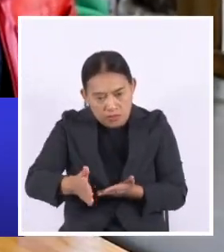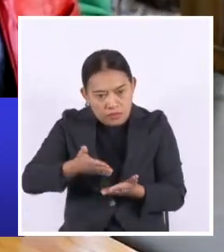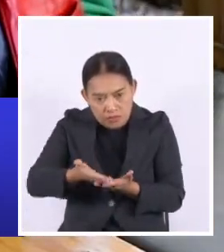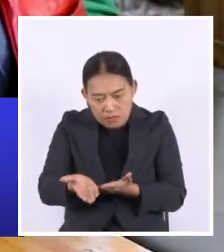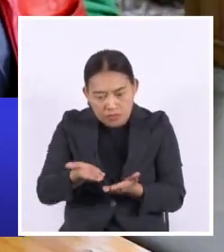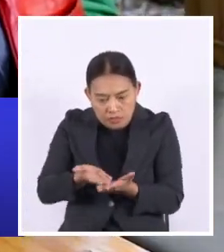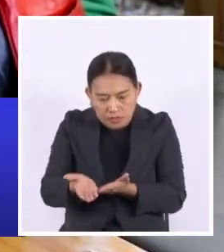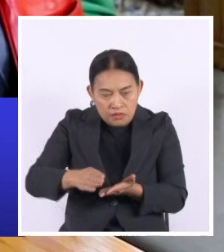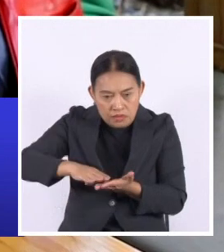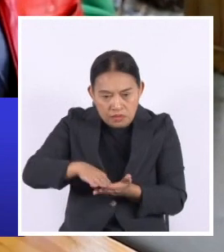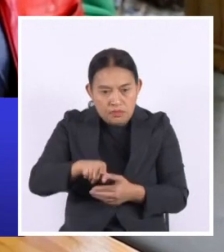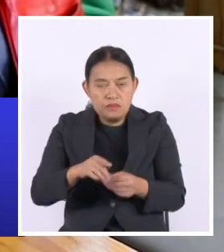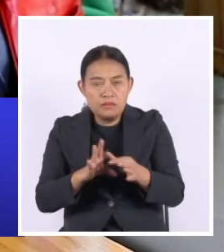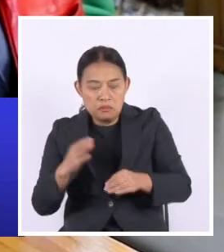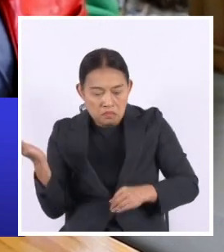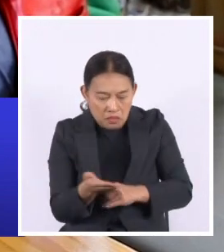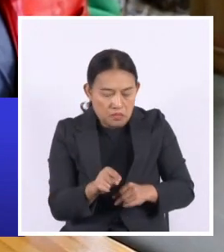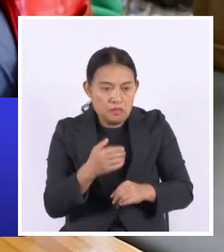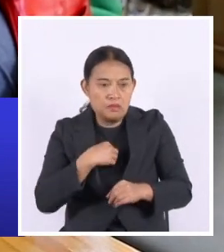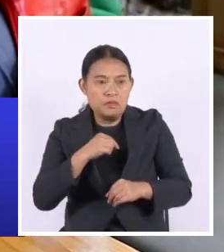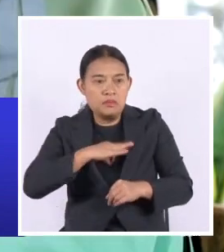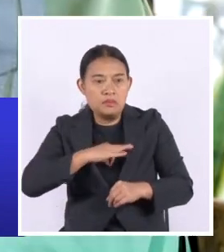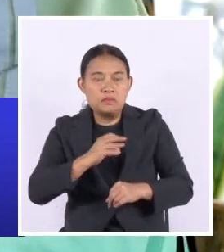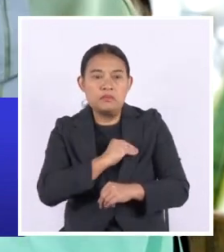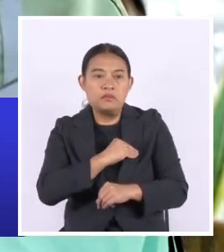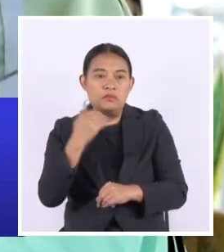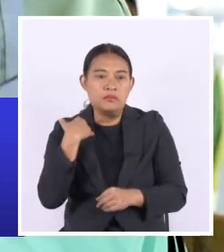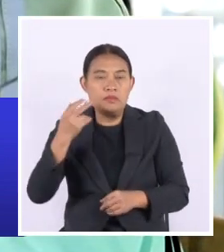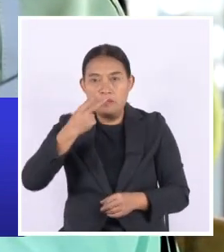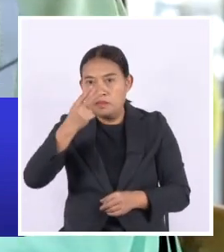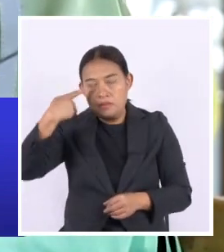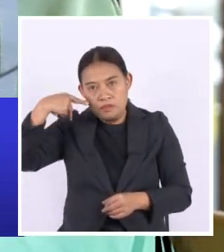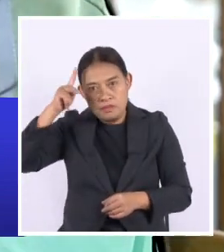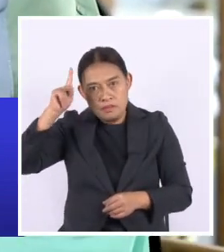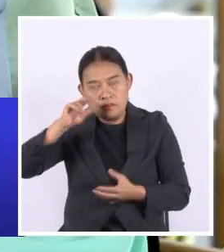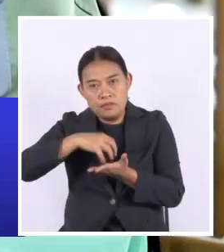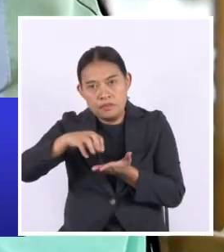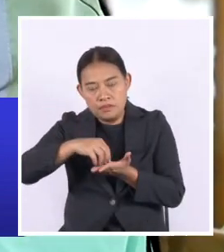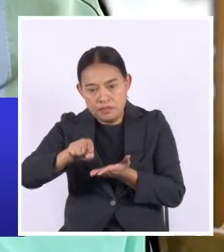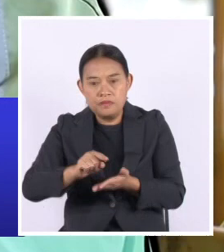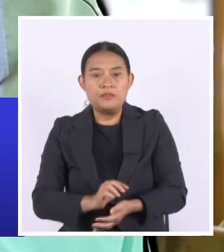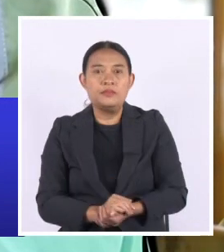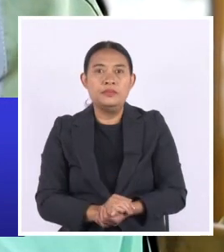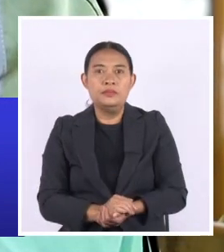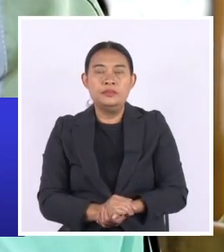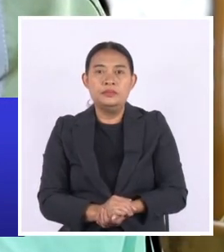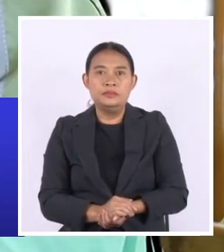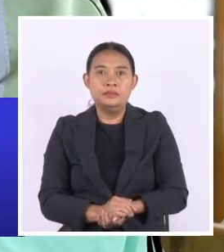แถวนั้นเขาอยู่อย่างหวาดผวาเดี๋ยวฟังหน่อยนะคะเสียงของป้าผู้ก่อเหตุเขาเล่าให้ฟังว่าพฤติกรรมเป็นอย่างไร